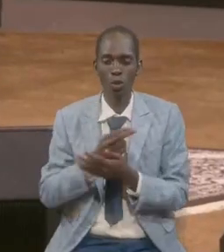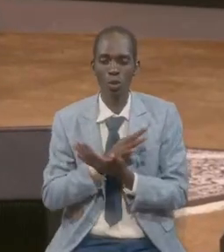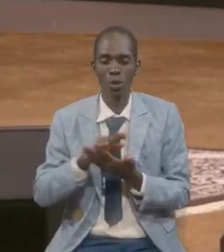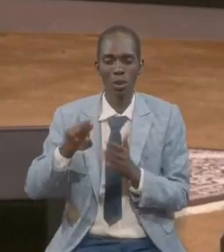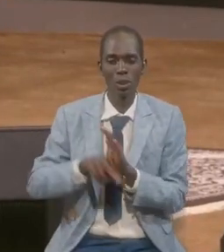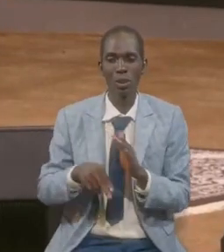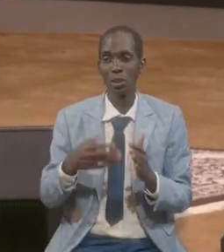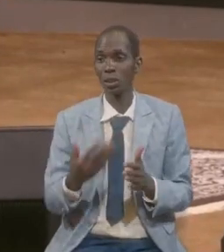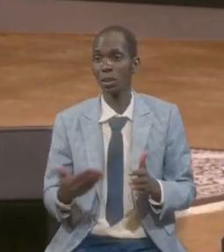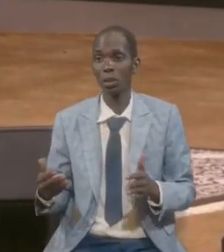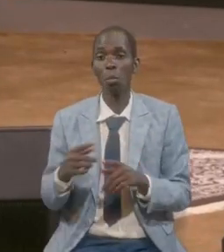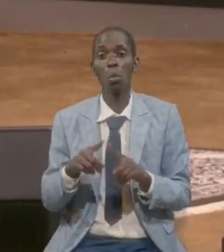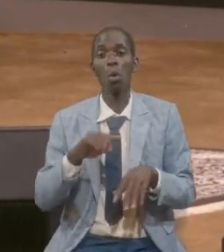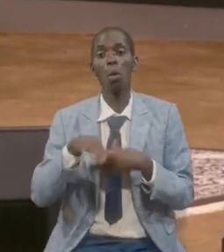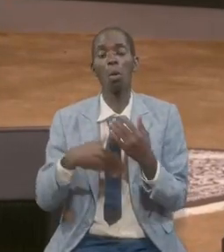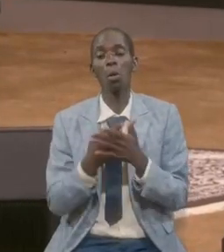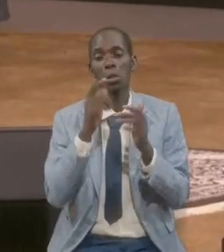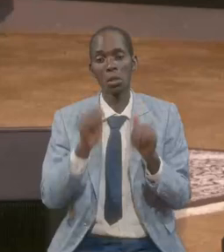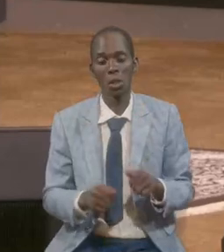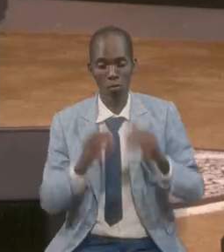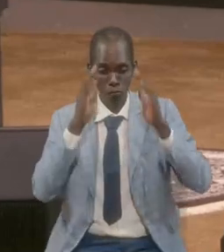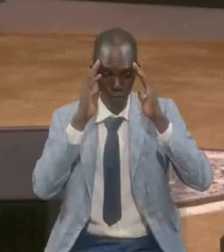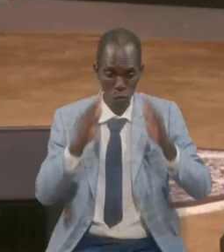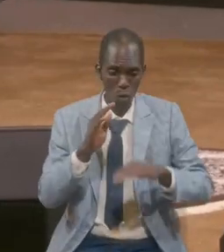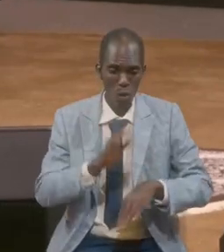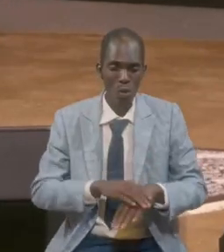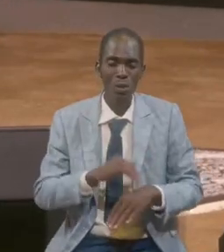ce qu'il a, c'est l'herbe qui